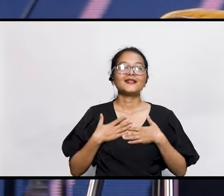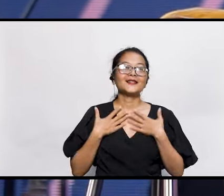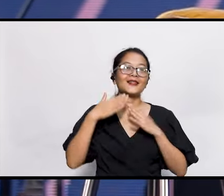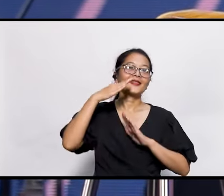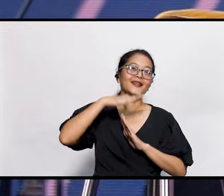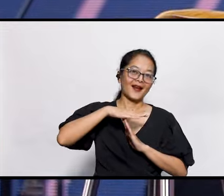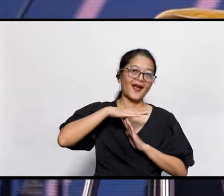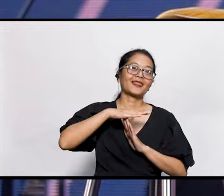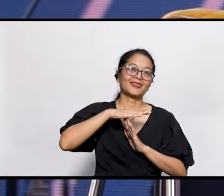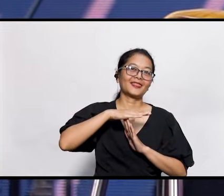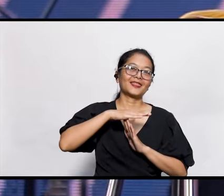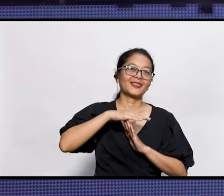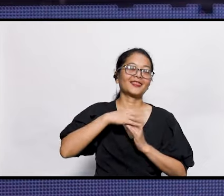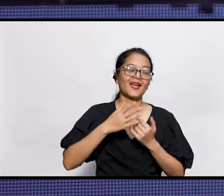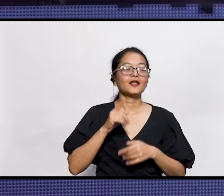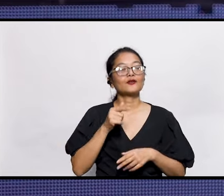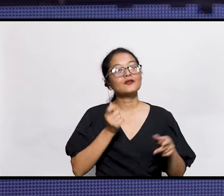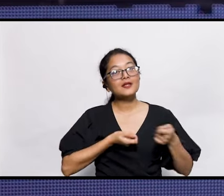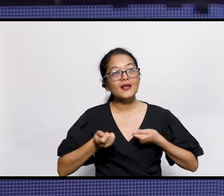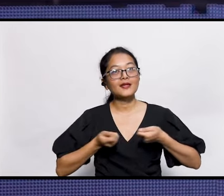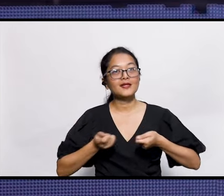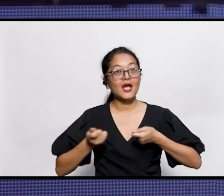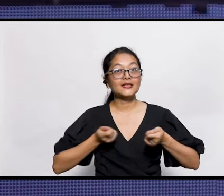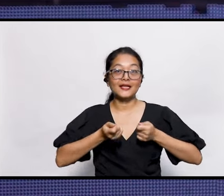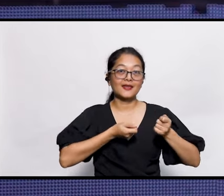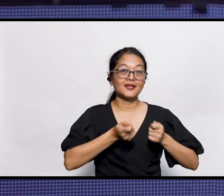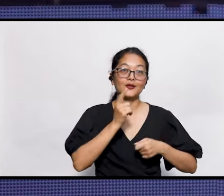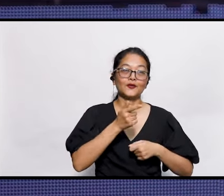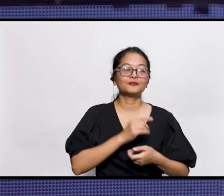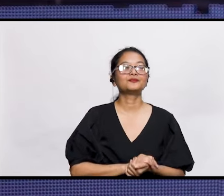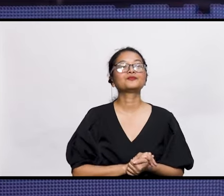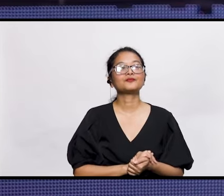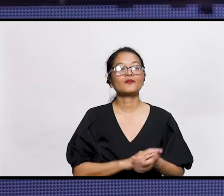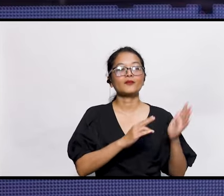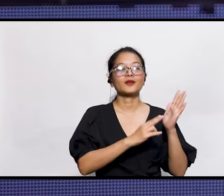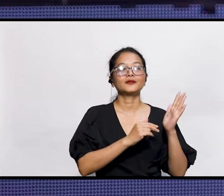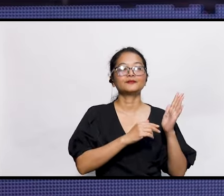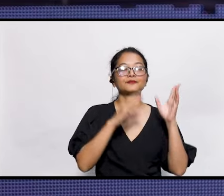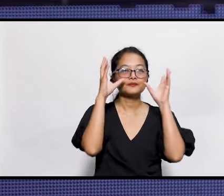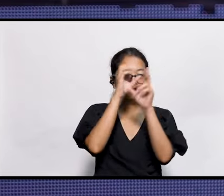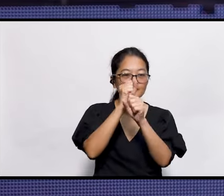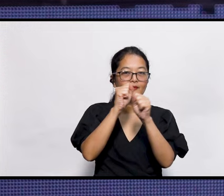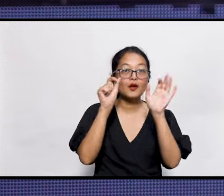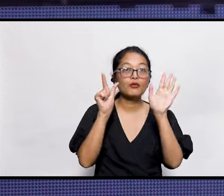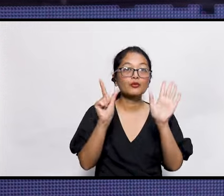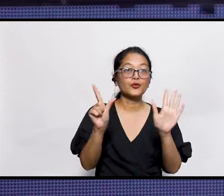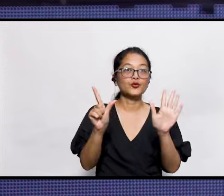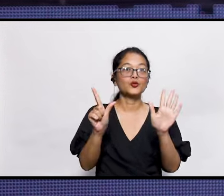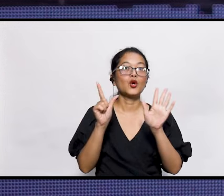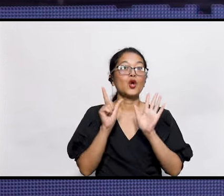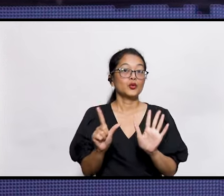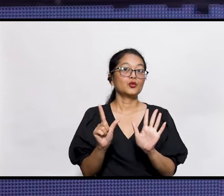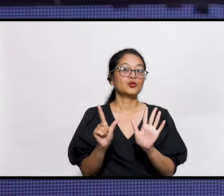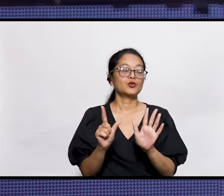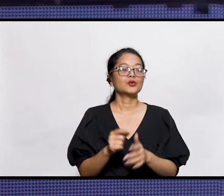little bit strateginya the principle of seven angka 7 itu